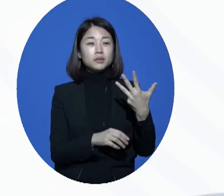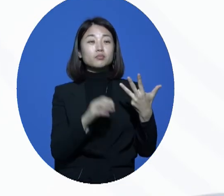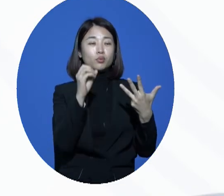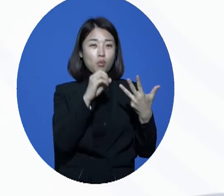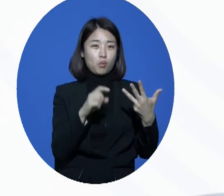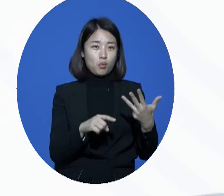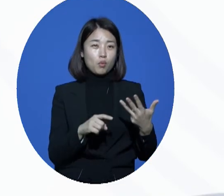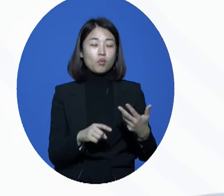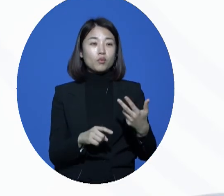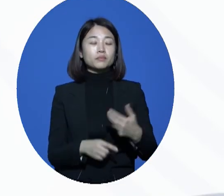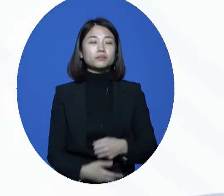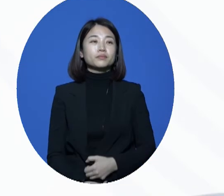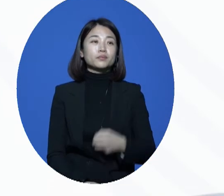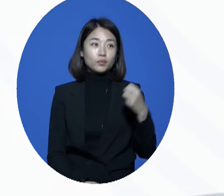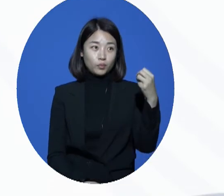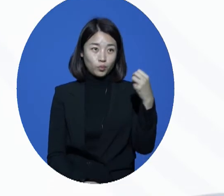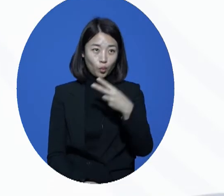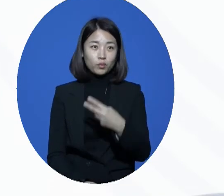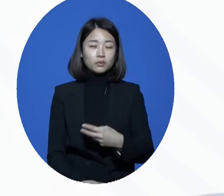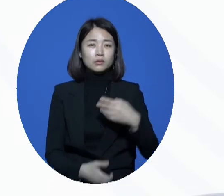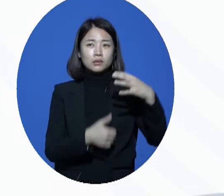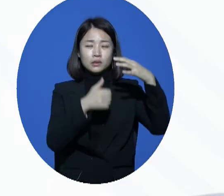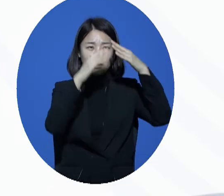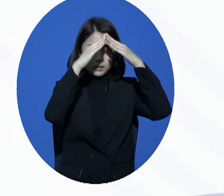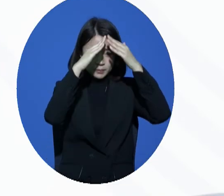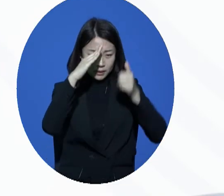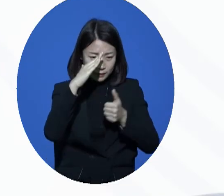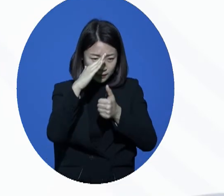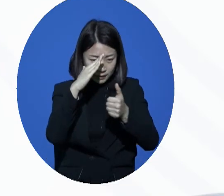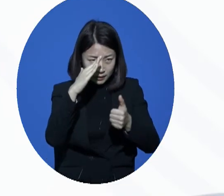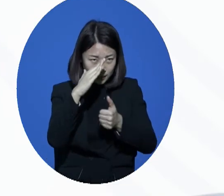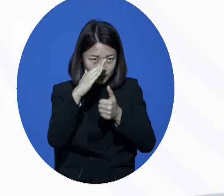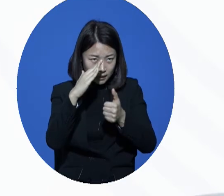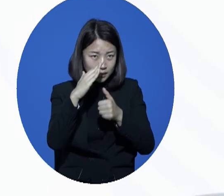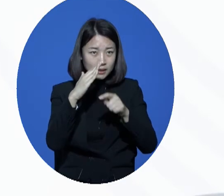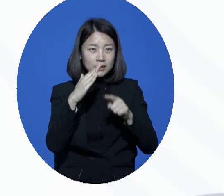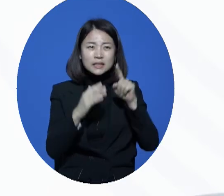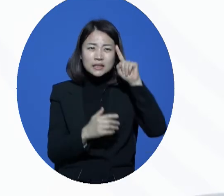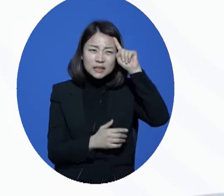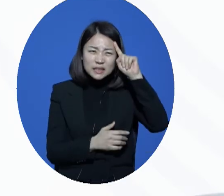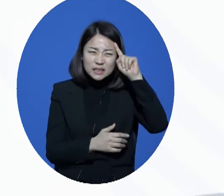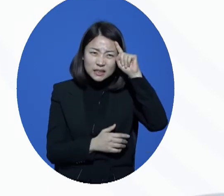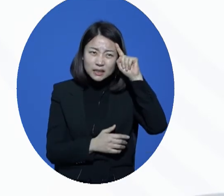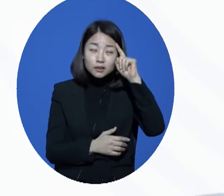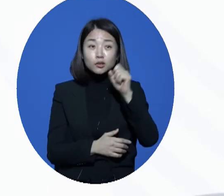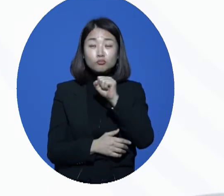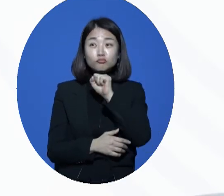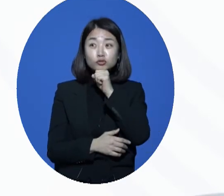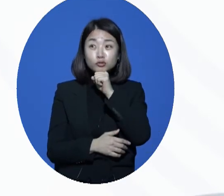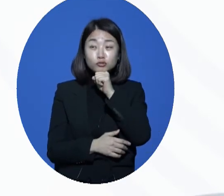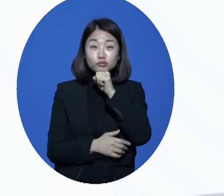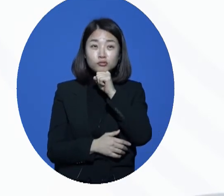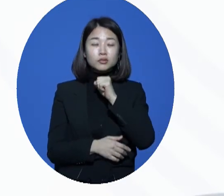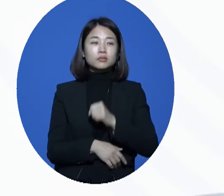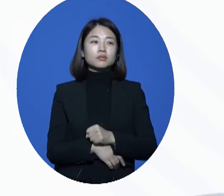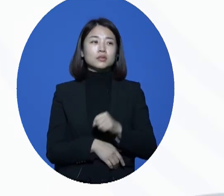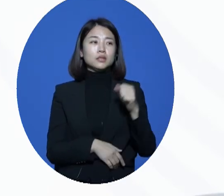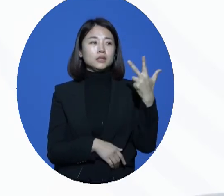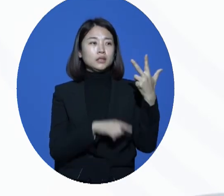있었습니다. 그리고 고립으로 인한 발달장애인과 부모가 경험하는 스트레스 역시